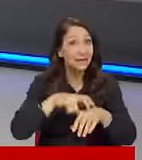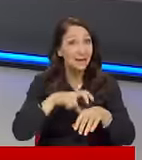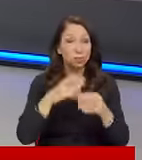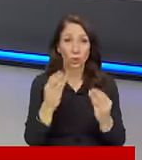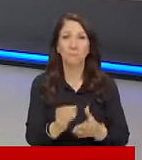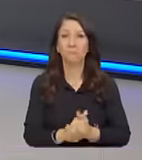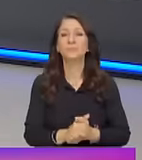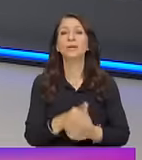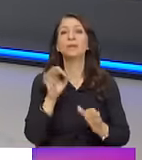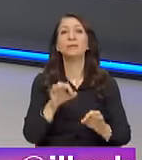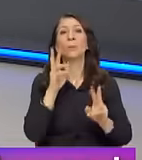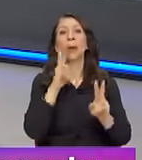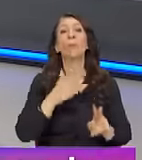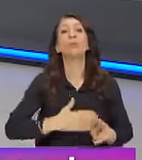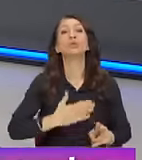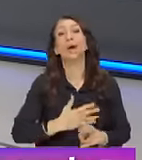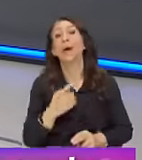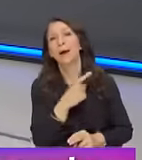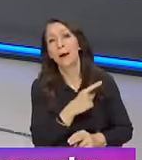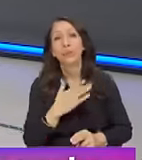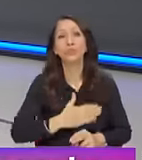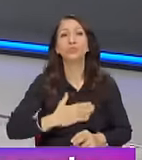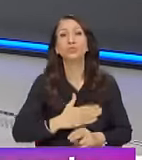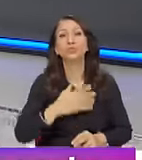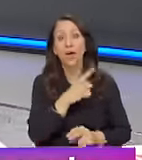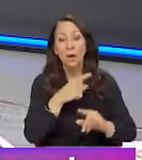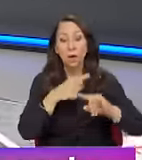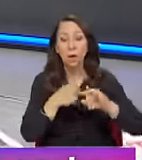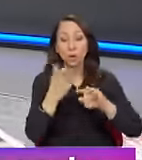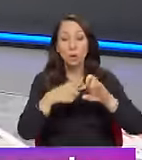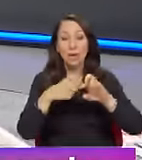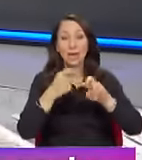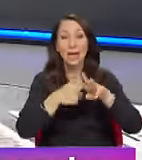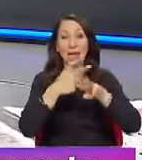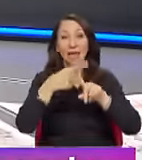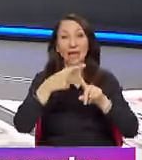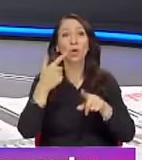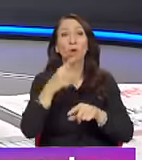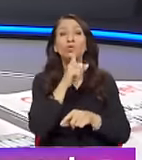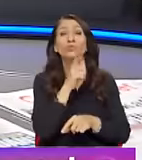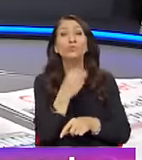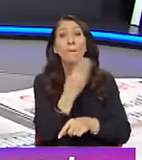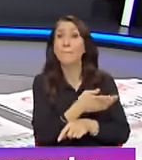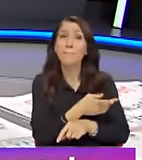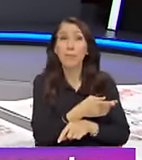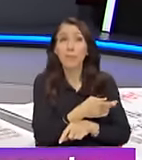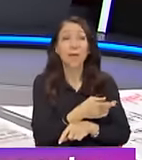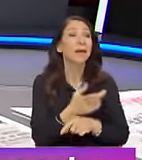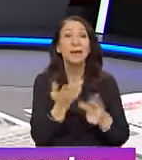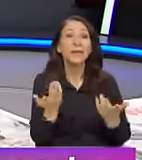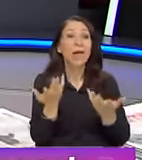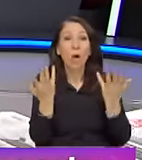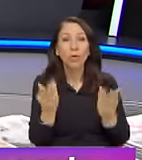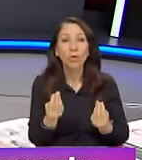hatırlatmış olalım. Şimdi gelelim Bursa'ya gidelim. Bursa Hürriyet Köyü'ne, orada da sözler verilmişti. Peki